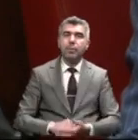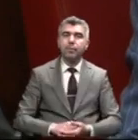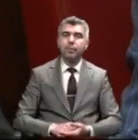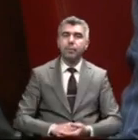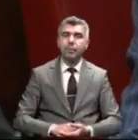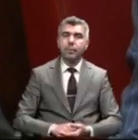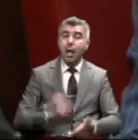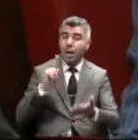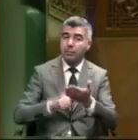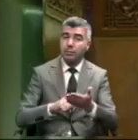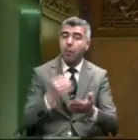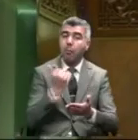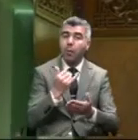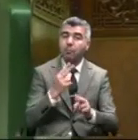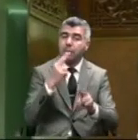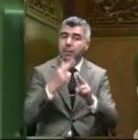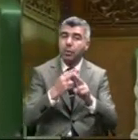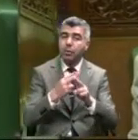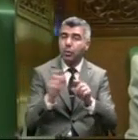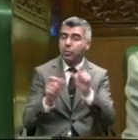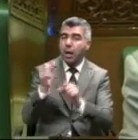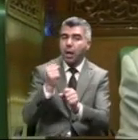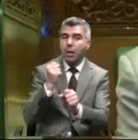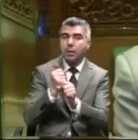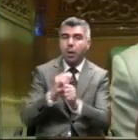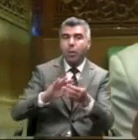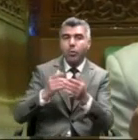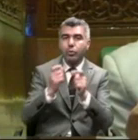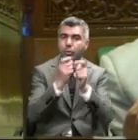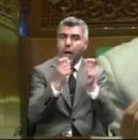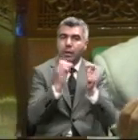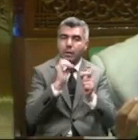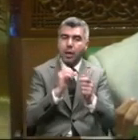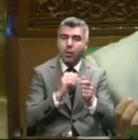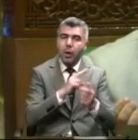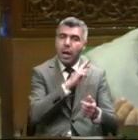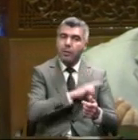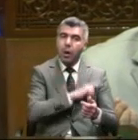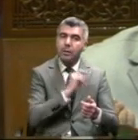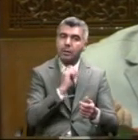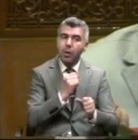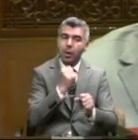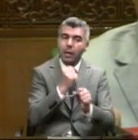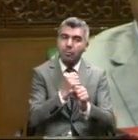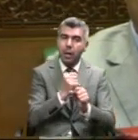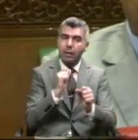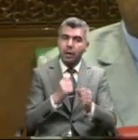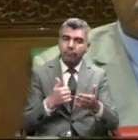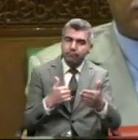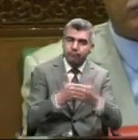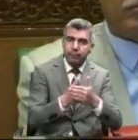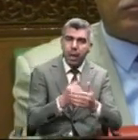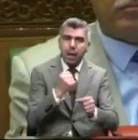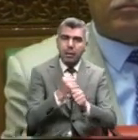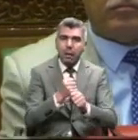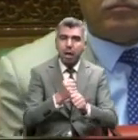اجباريه تسجيل العمال وعموم المستخدمين في التامين ضد الحوادث الشغل لما له من تاثير